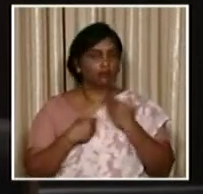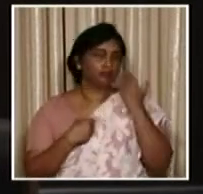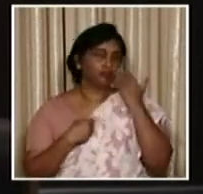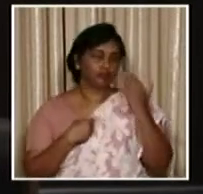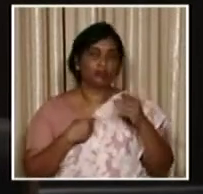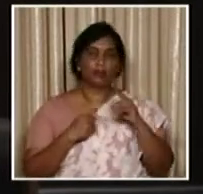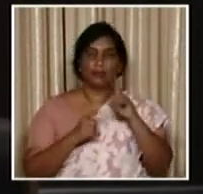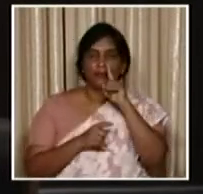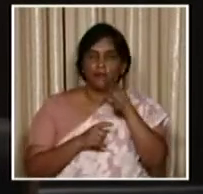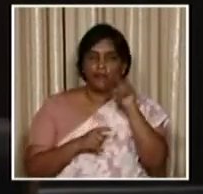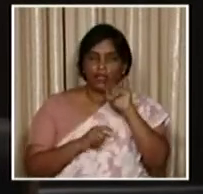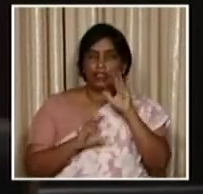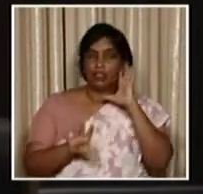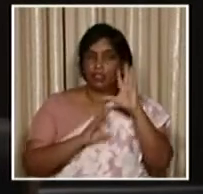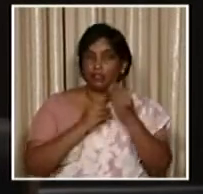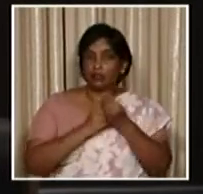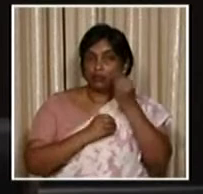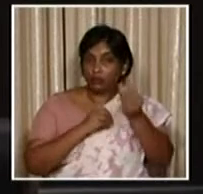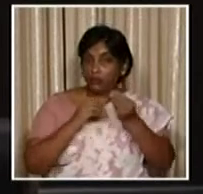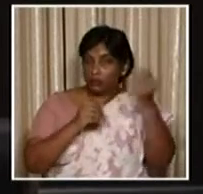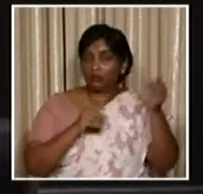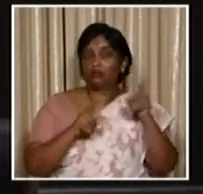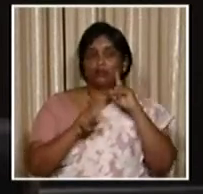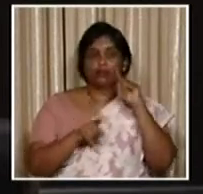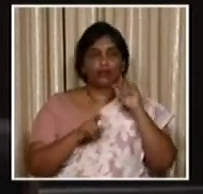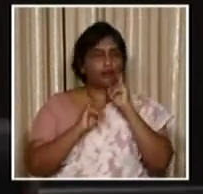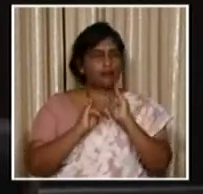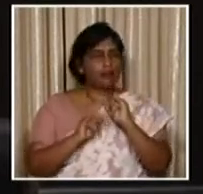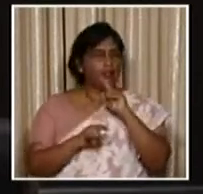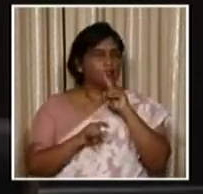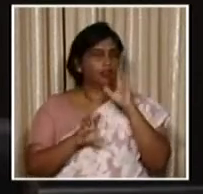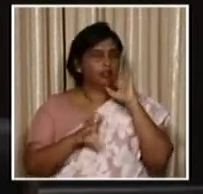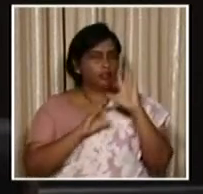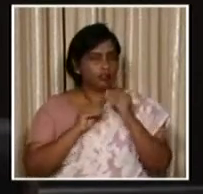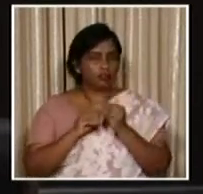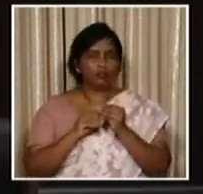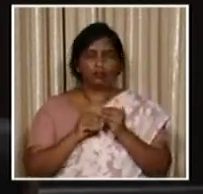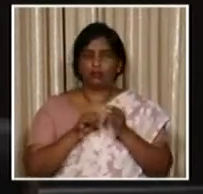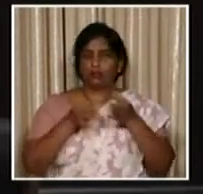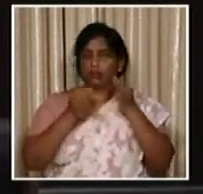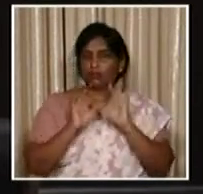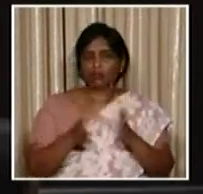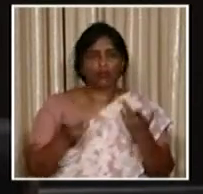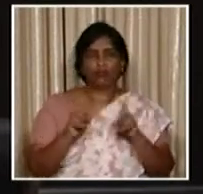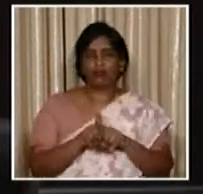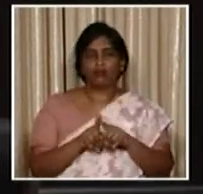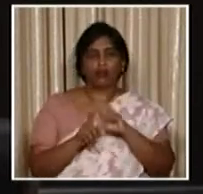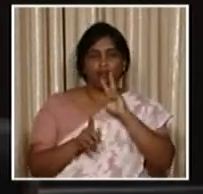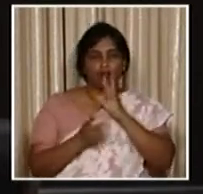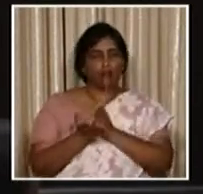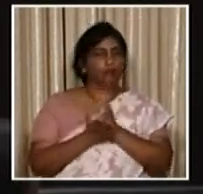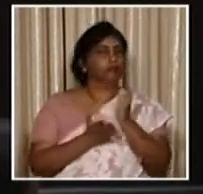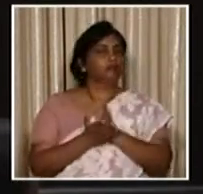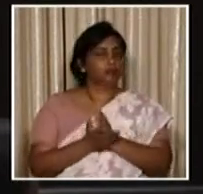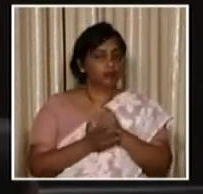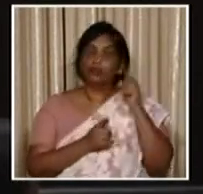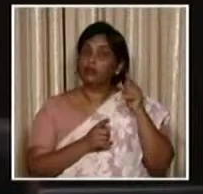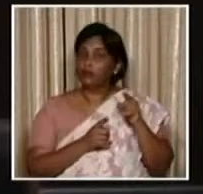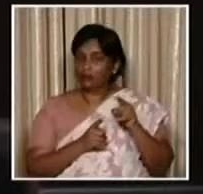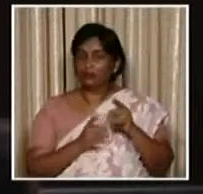පේනවා වැරදි තොරතුරු දෙන මිනිස්සු ගිහිල්ලා මේ වැරදි තොරතුරු නිවැරදි තොරතුරු විදිහට පාවිච්චි කරලා දෙනවා.